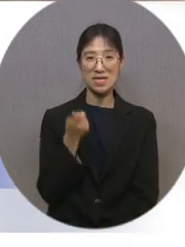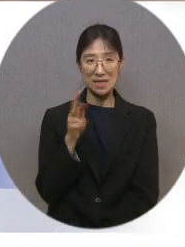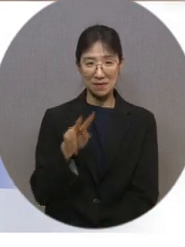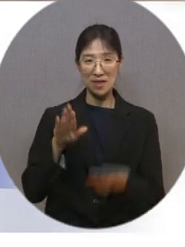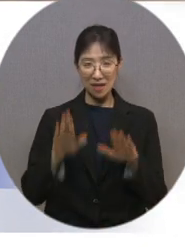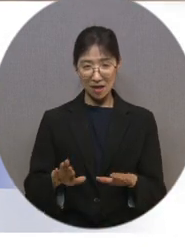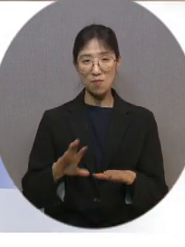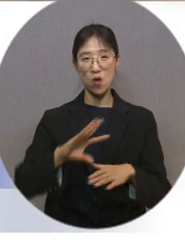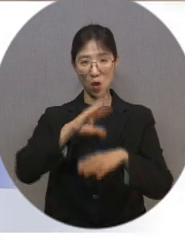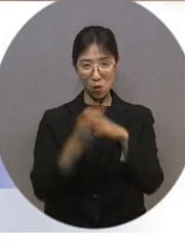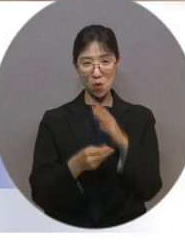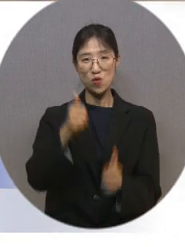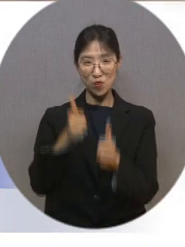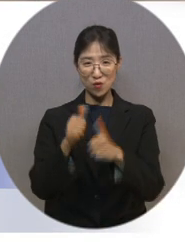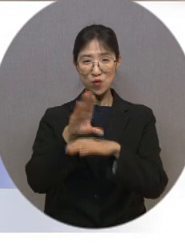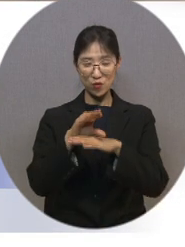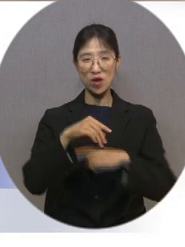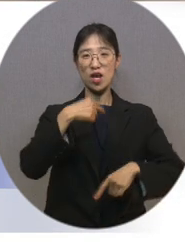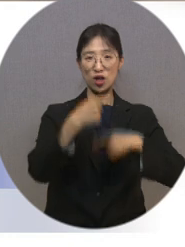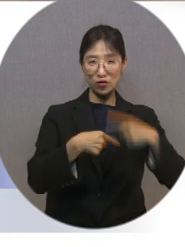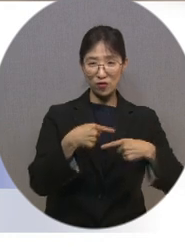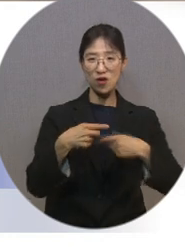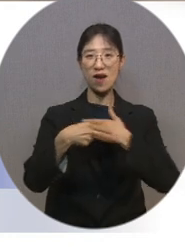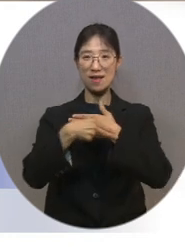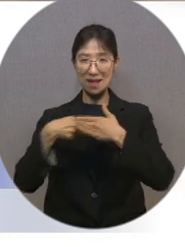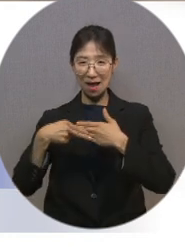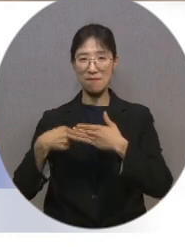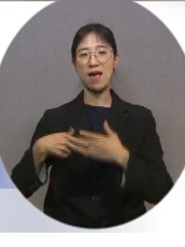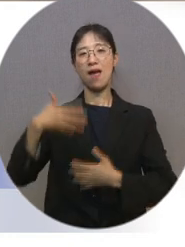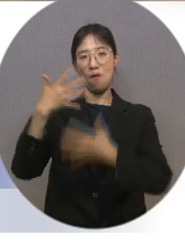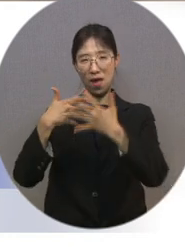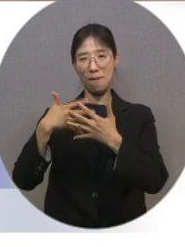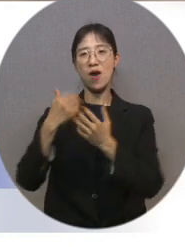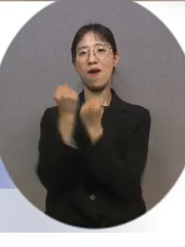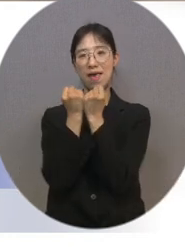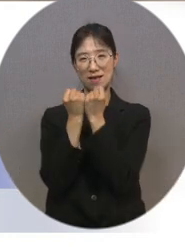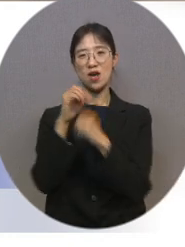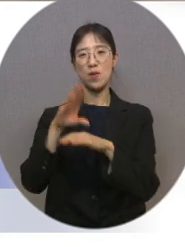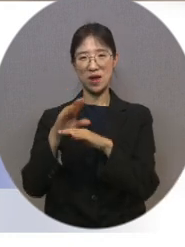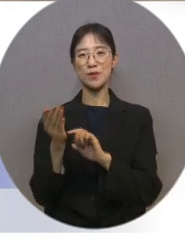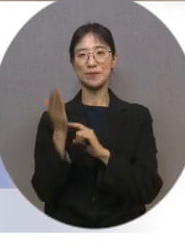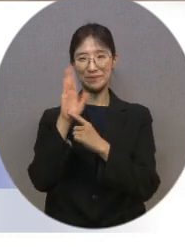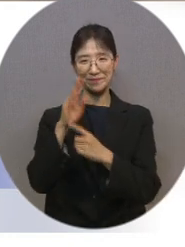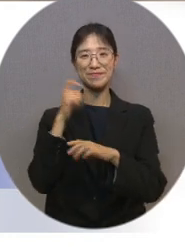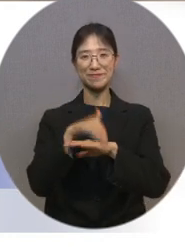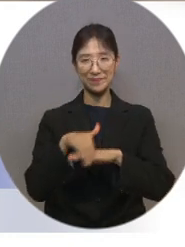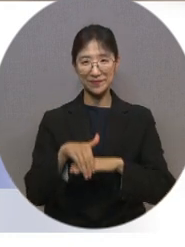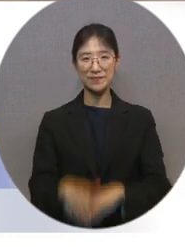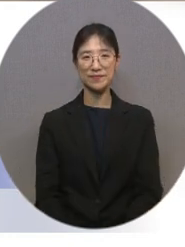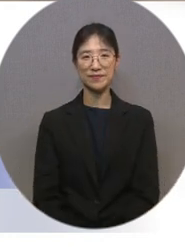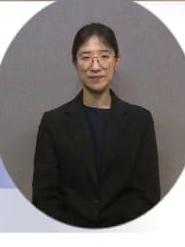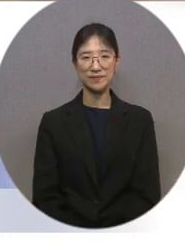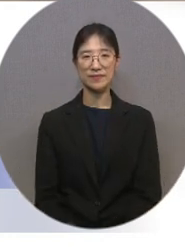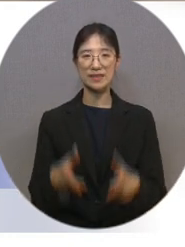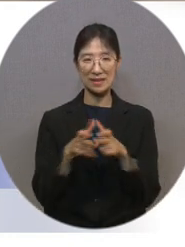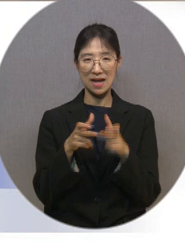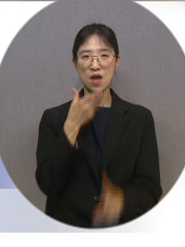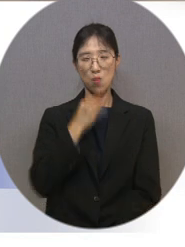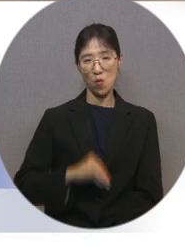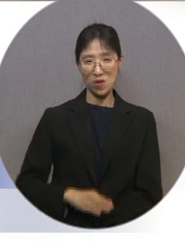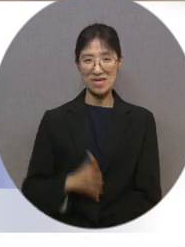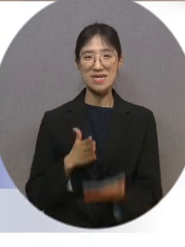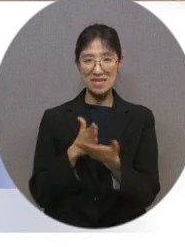이번 농구 리그 중계에서 수어와 자막, 화면 해설 방송 등을 제공할 예정입니다. 장애인 복지